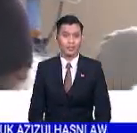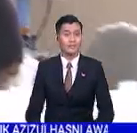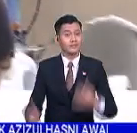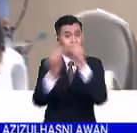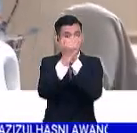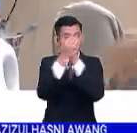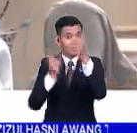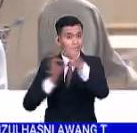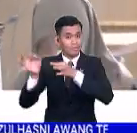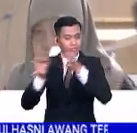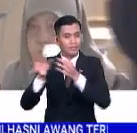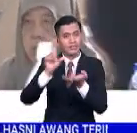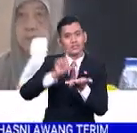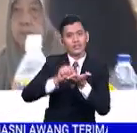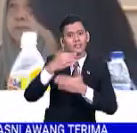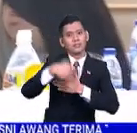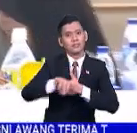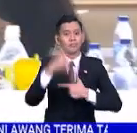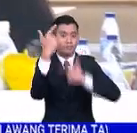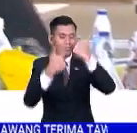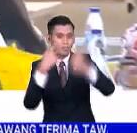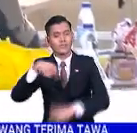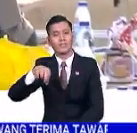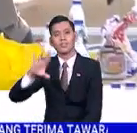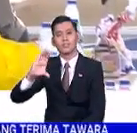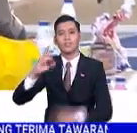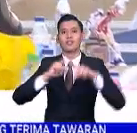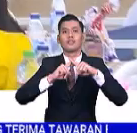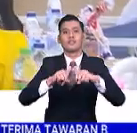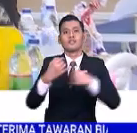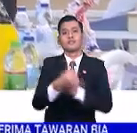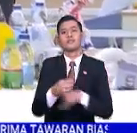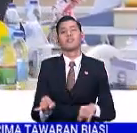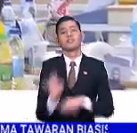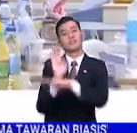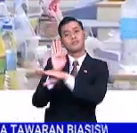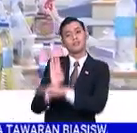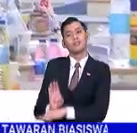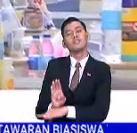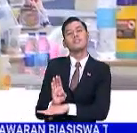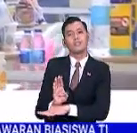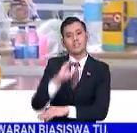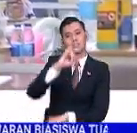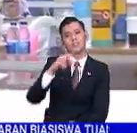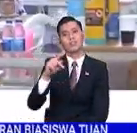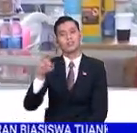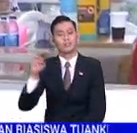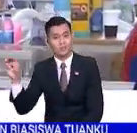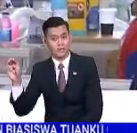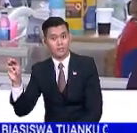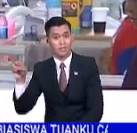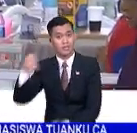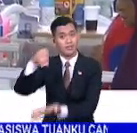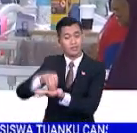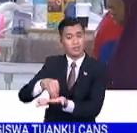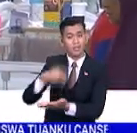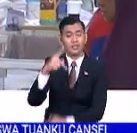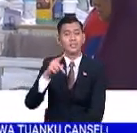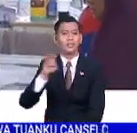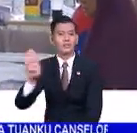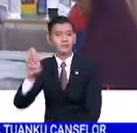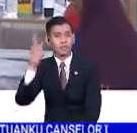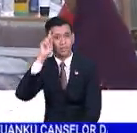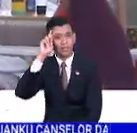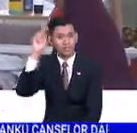Beliau bercakap kepada media selepas melawat PKRC Dewan Jabatan Kebudayaan dan Kesenian Negara JKKN di Kota Baru sempena